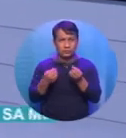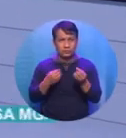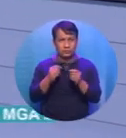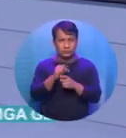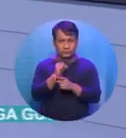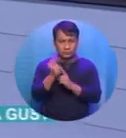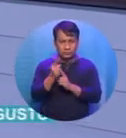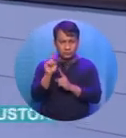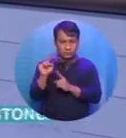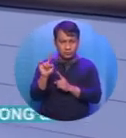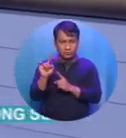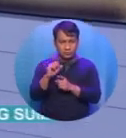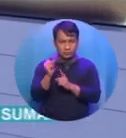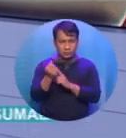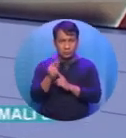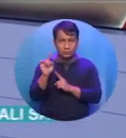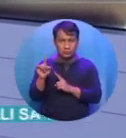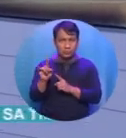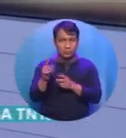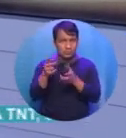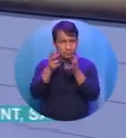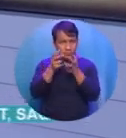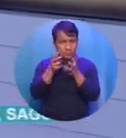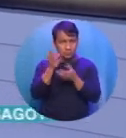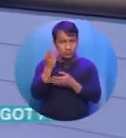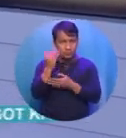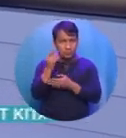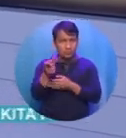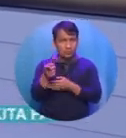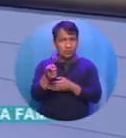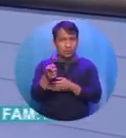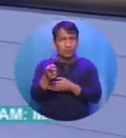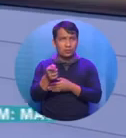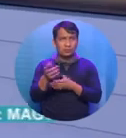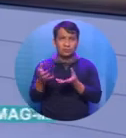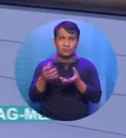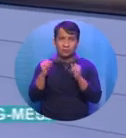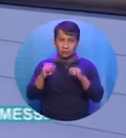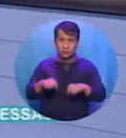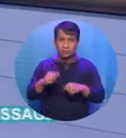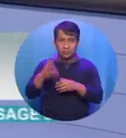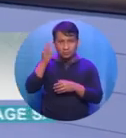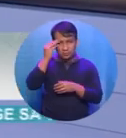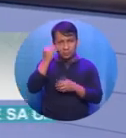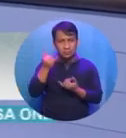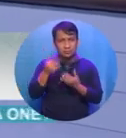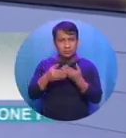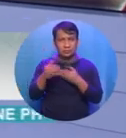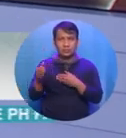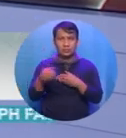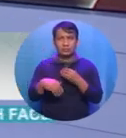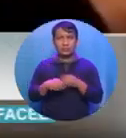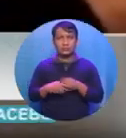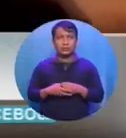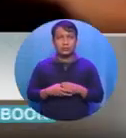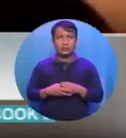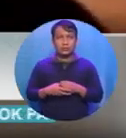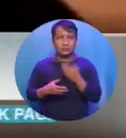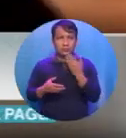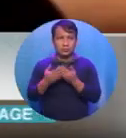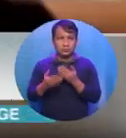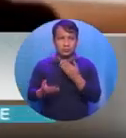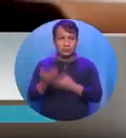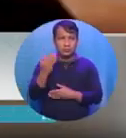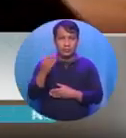social media. Makinig kayo ha, guys. Ito, may papupulutan kayong aral dito. Magandang umaga